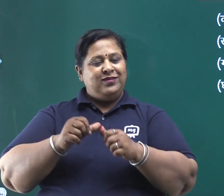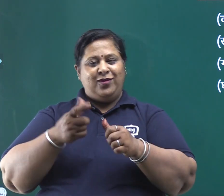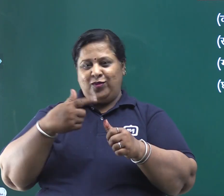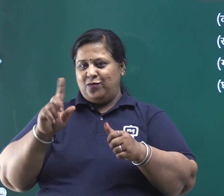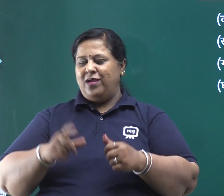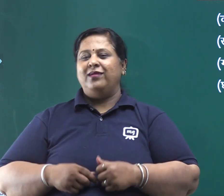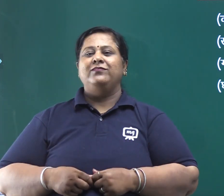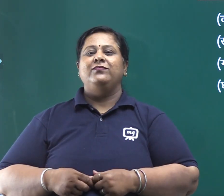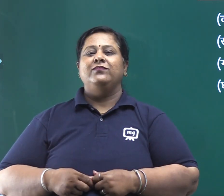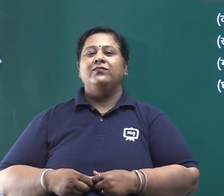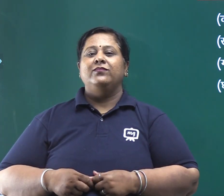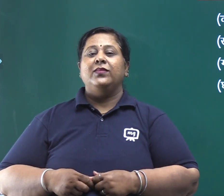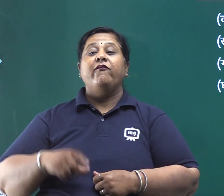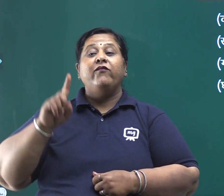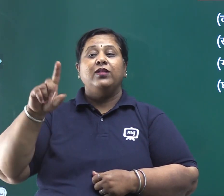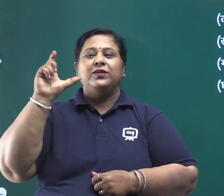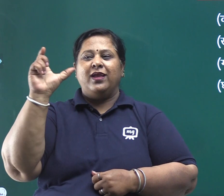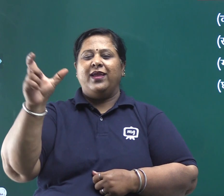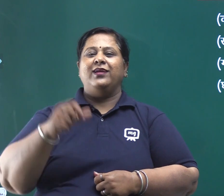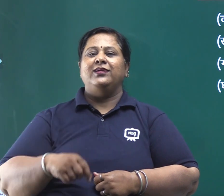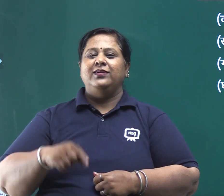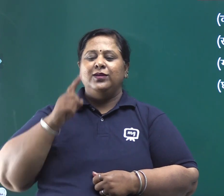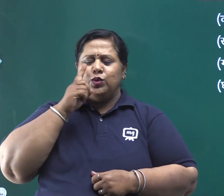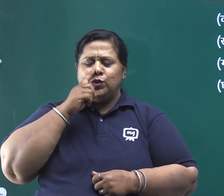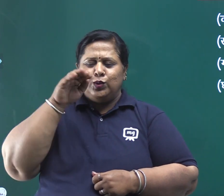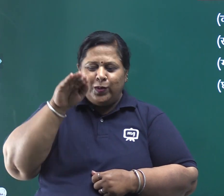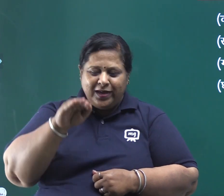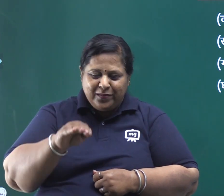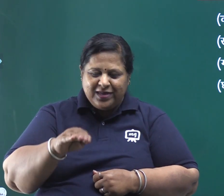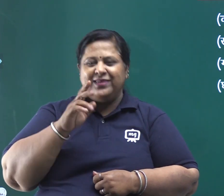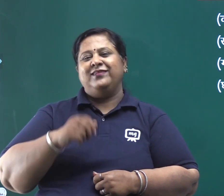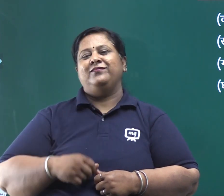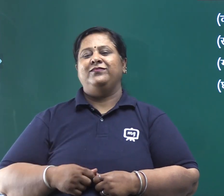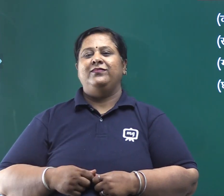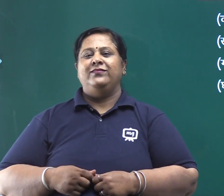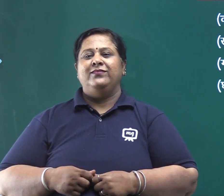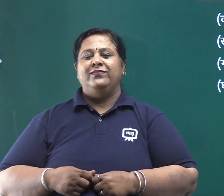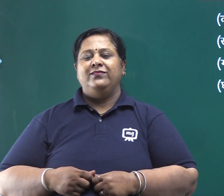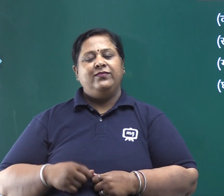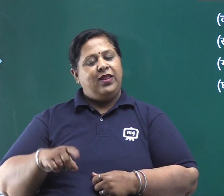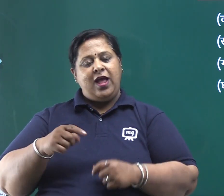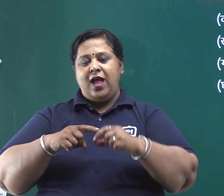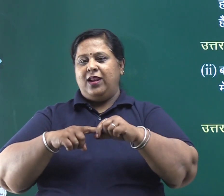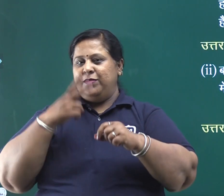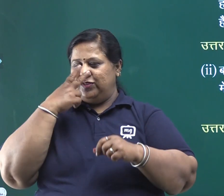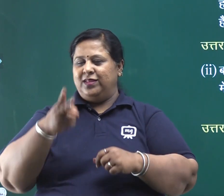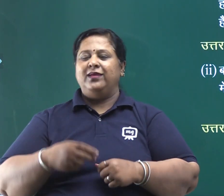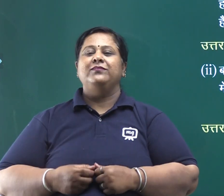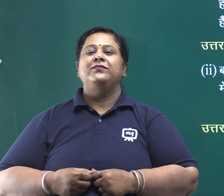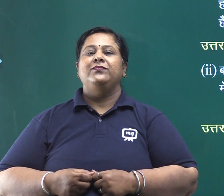होगा विकल्प संख्या 1, छोटी बच्ची। आगे का प्रश्न देखते